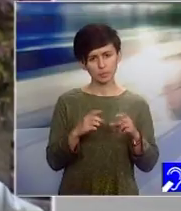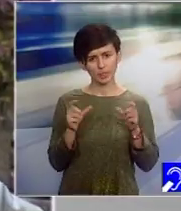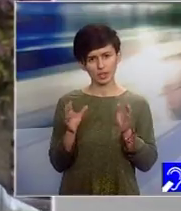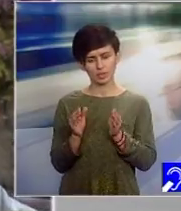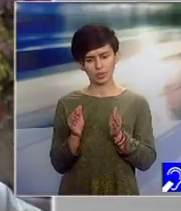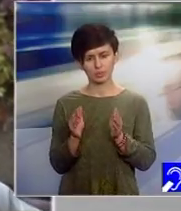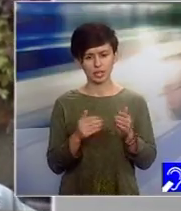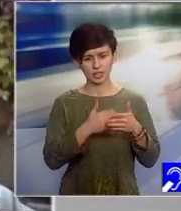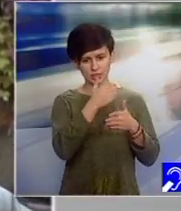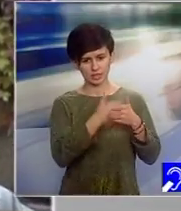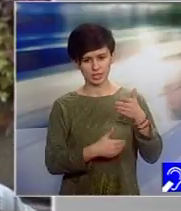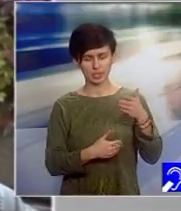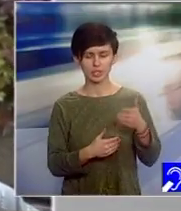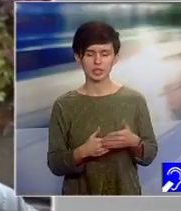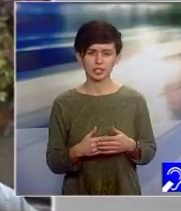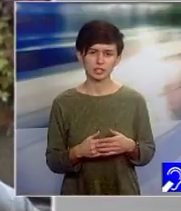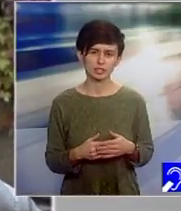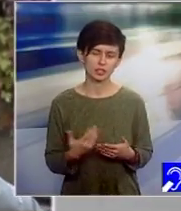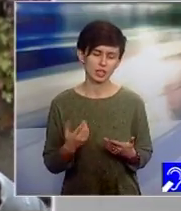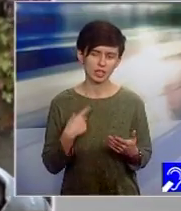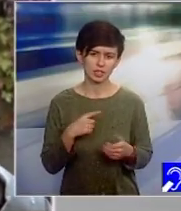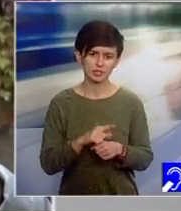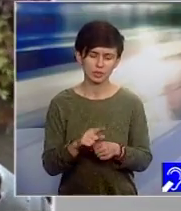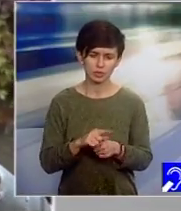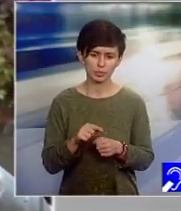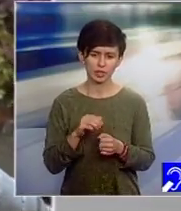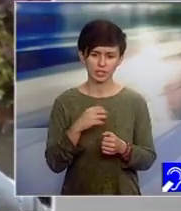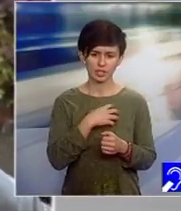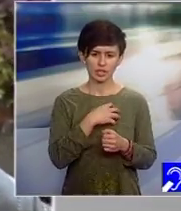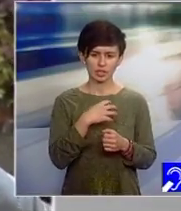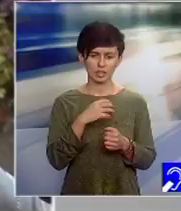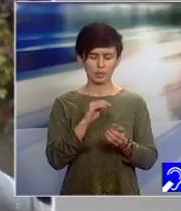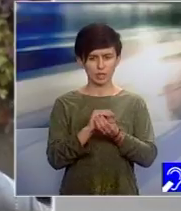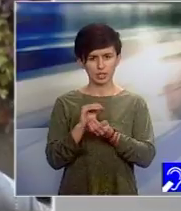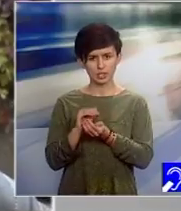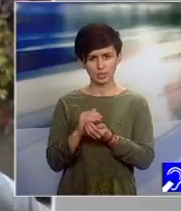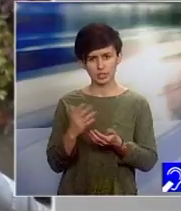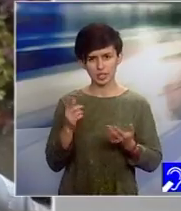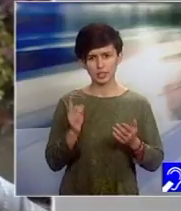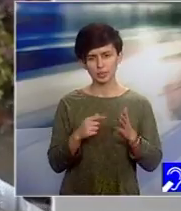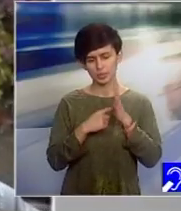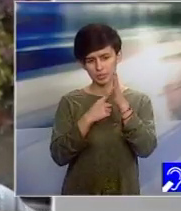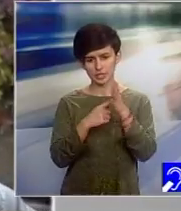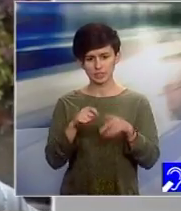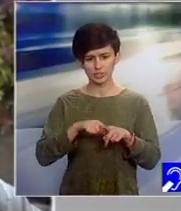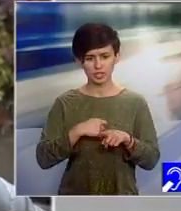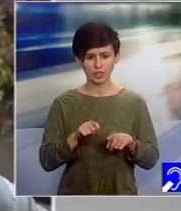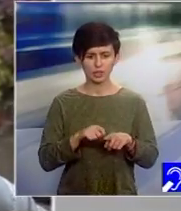al XV-lea, care este obiect de patrimoniu și ar trebui promovat foarte bine și ar trebui în primul rând